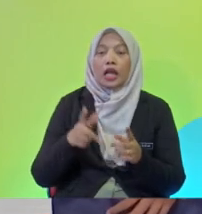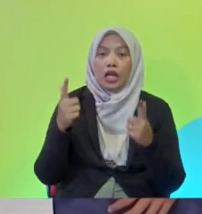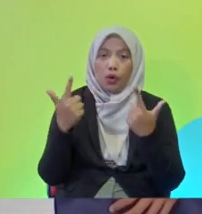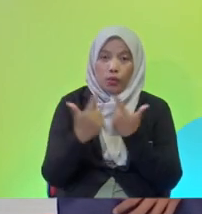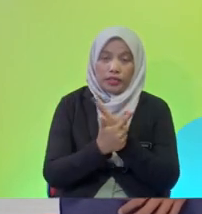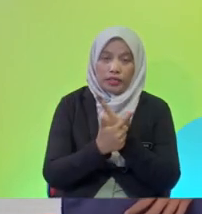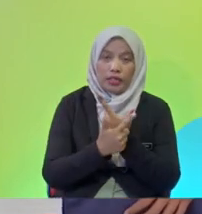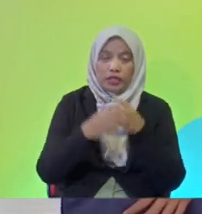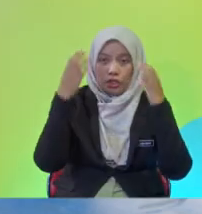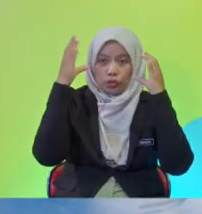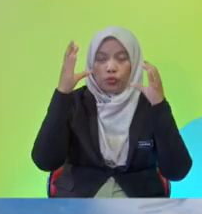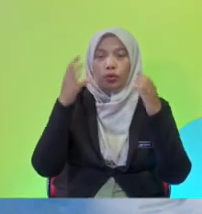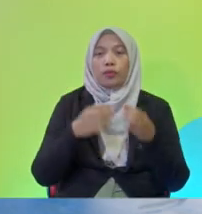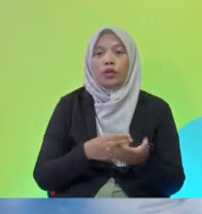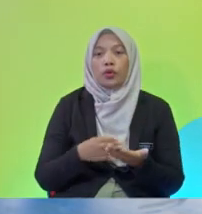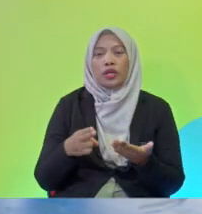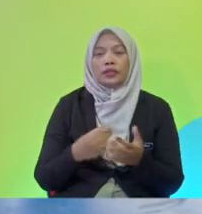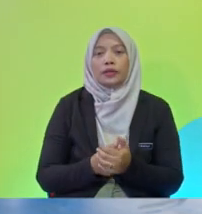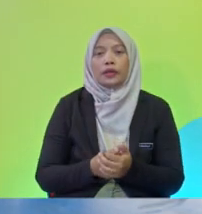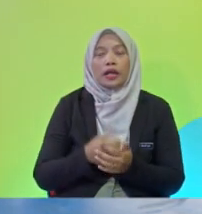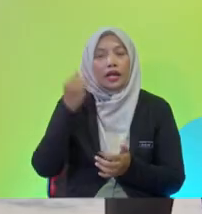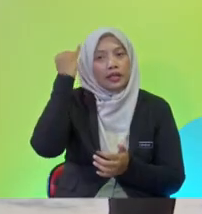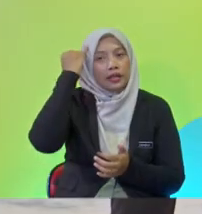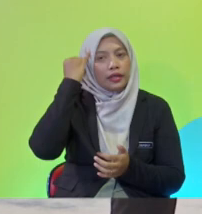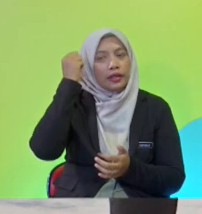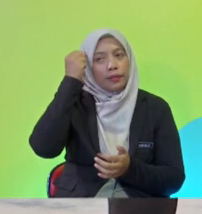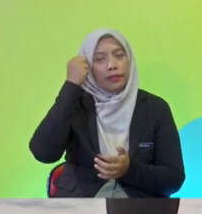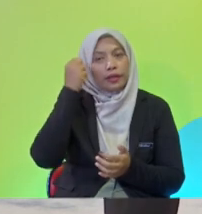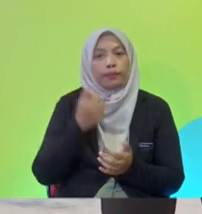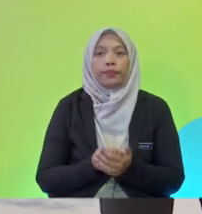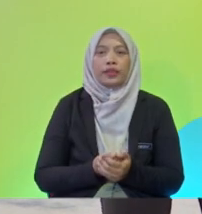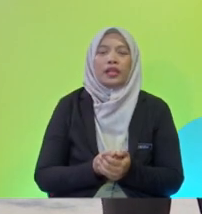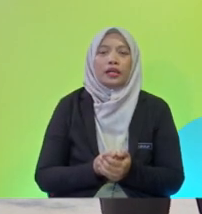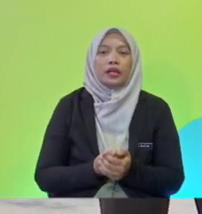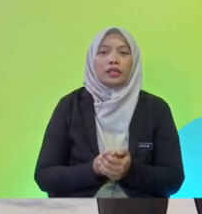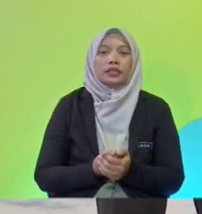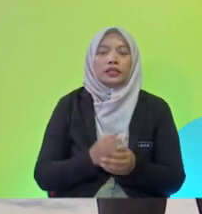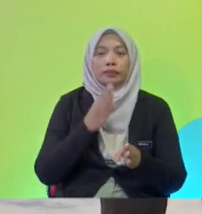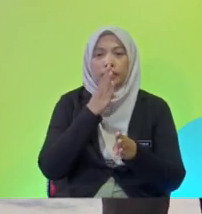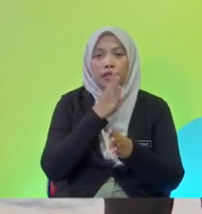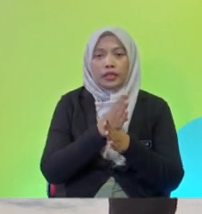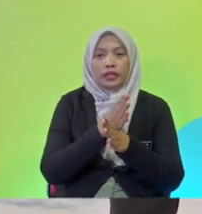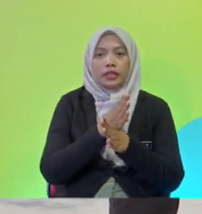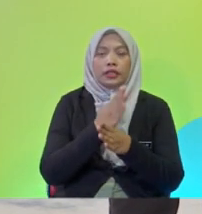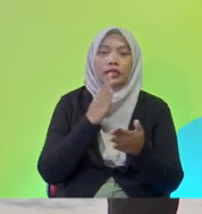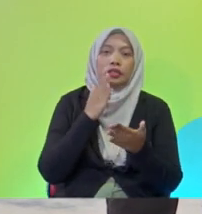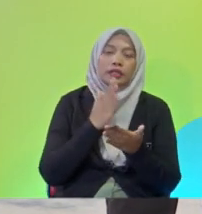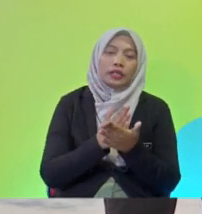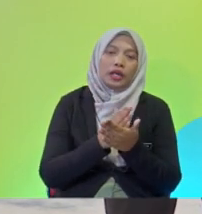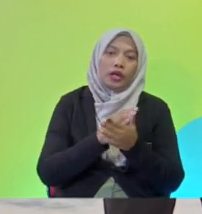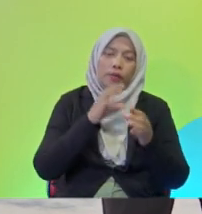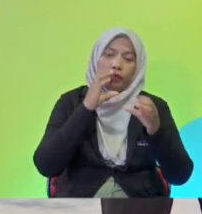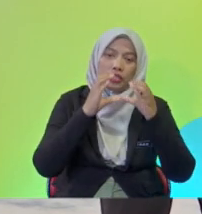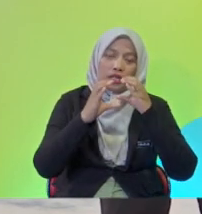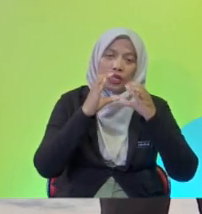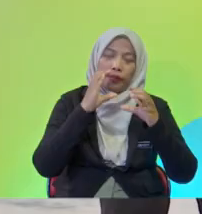betul cikgu. Cikgu boleh ulas sikit tak? Okey, baiklah. Aiman, apa yang Iqbal cakap tadi dengan rakan pasukan dia sebenarnya? Dia tengah melakukan